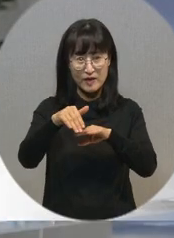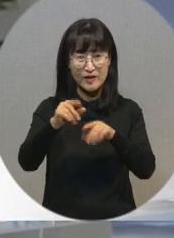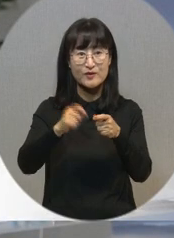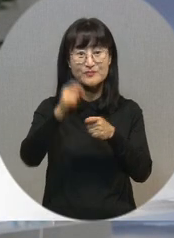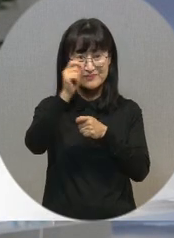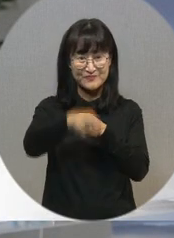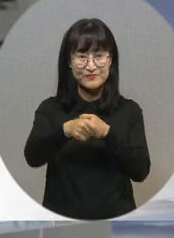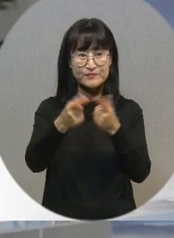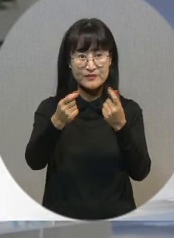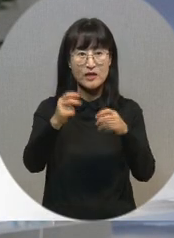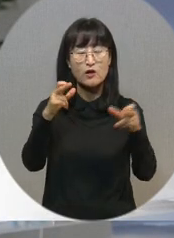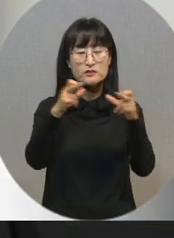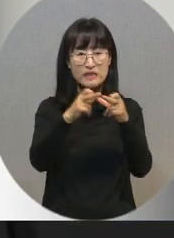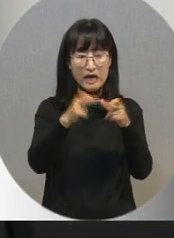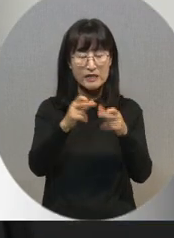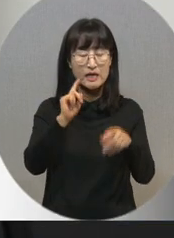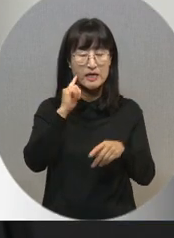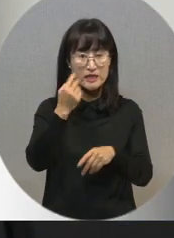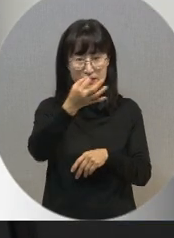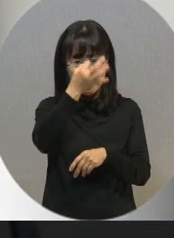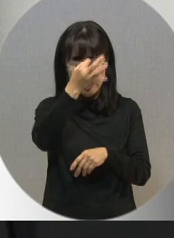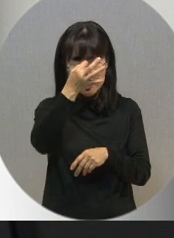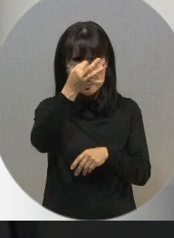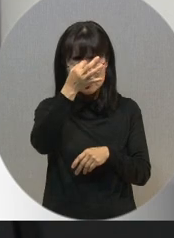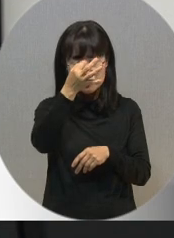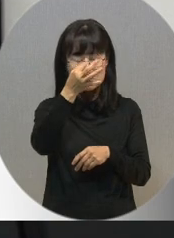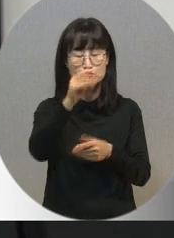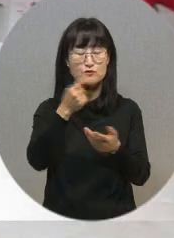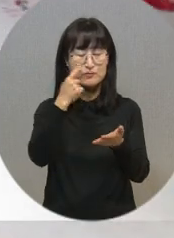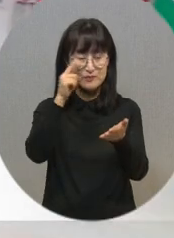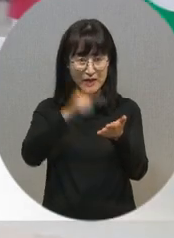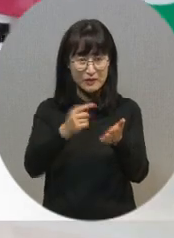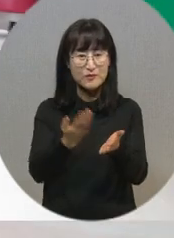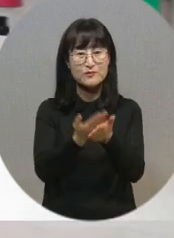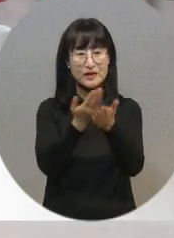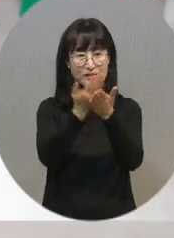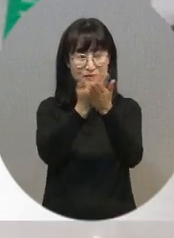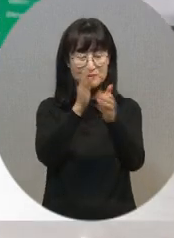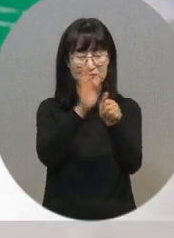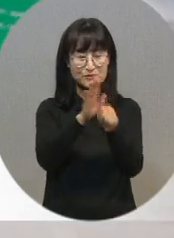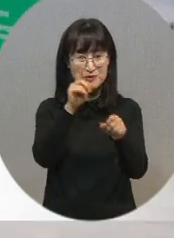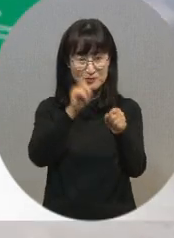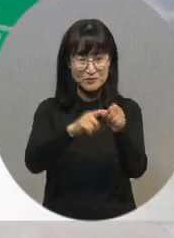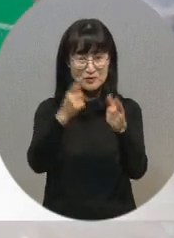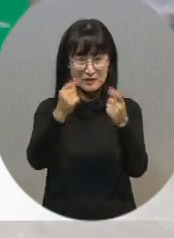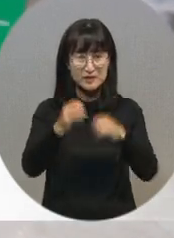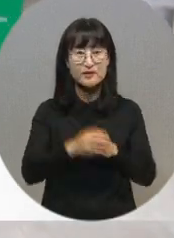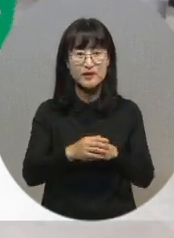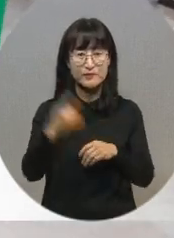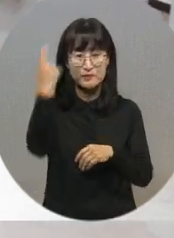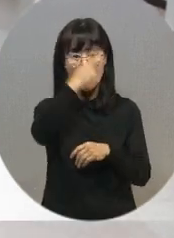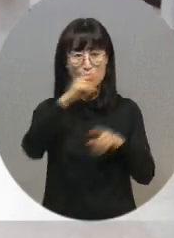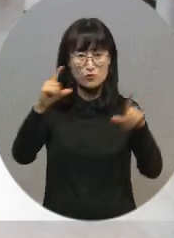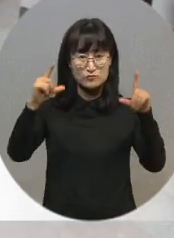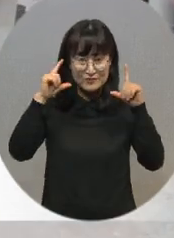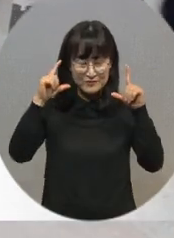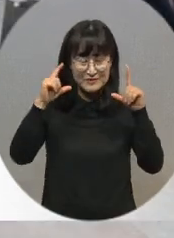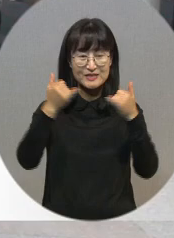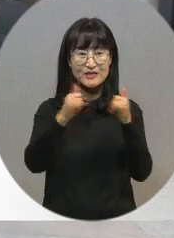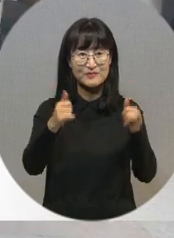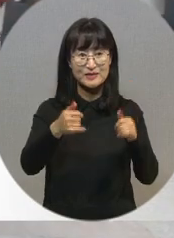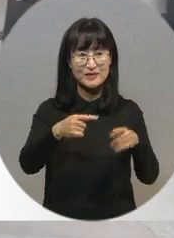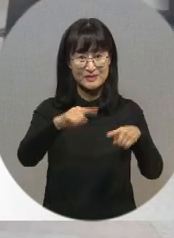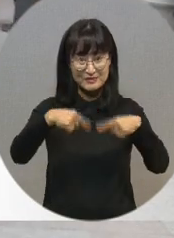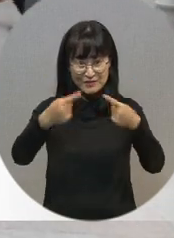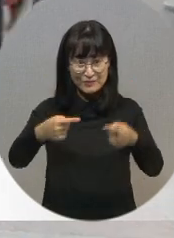발굴을 목표로 진행한 내가 그린 나의 초상화입니다. 전시의 작품의 주인공들이 갤러리를 찾았습니다.